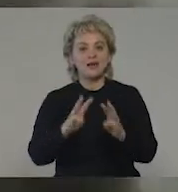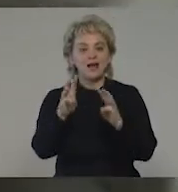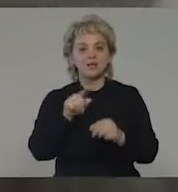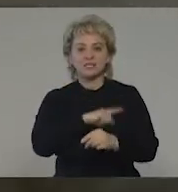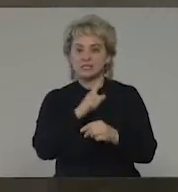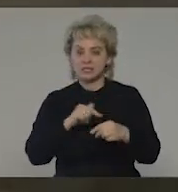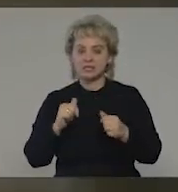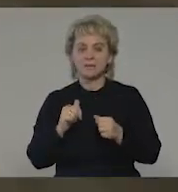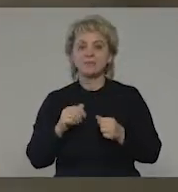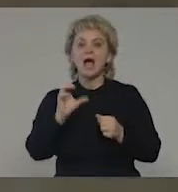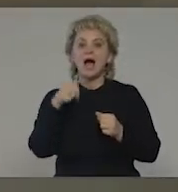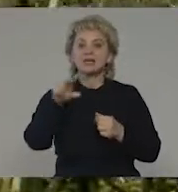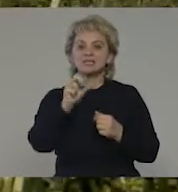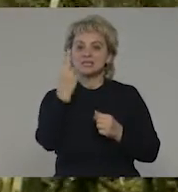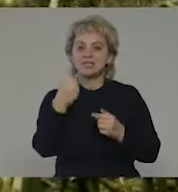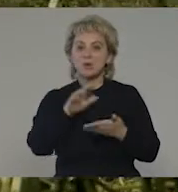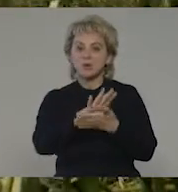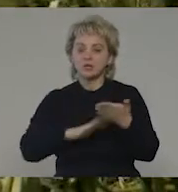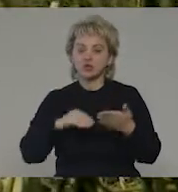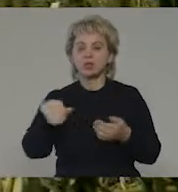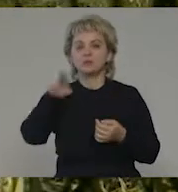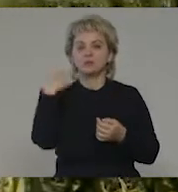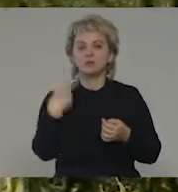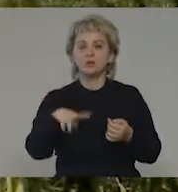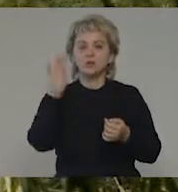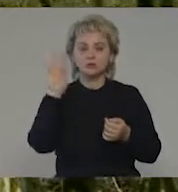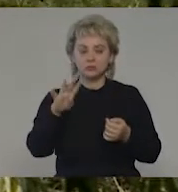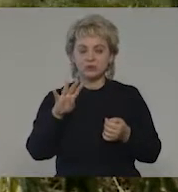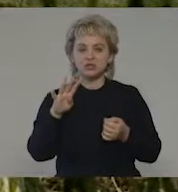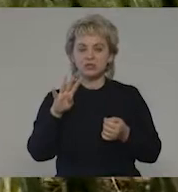синим пламенем. Акция продолжается. Татьяна Бочарова, Сергей